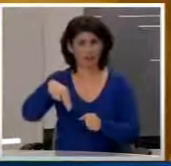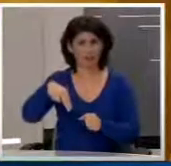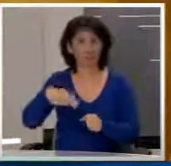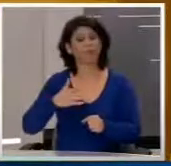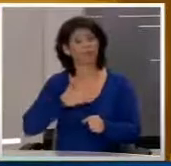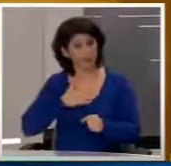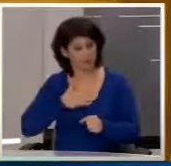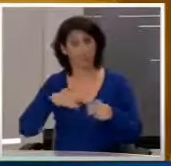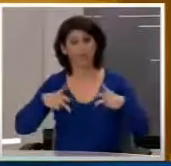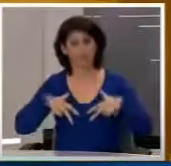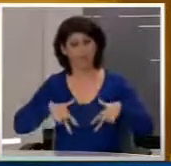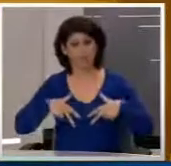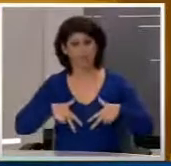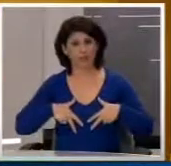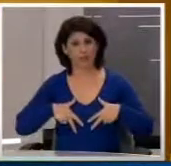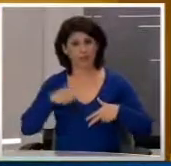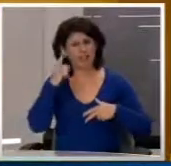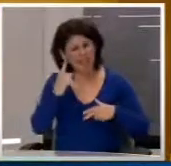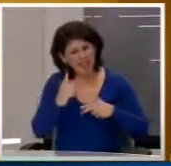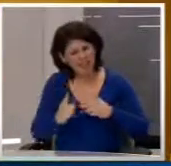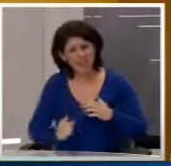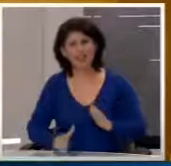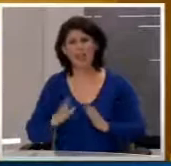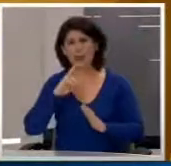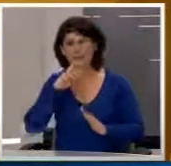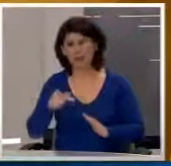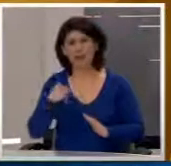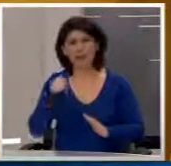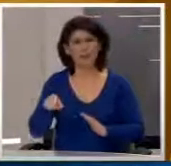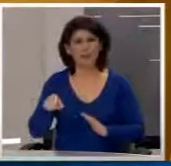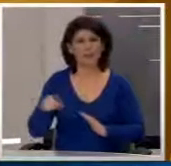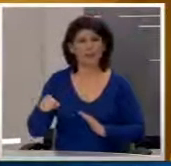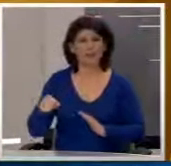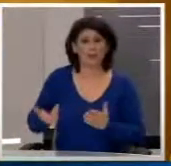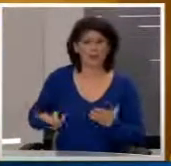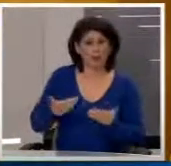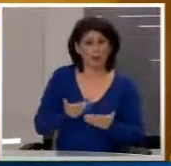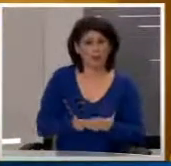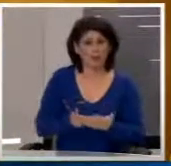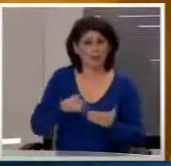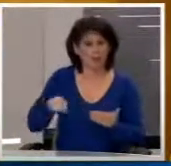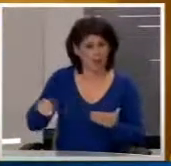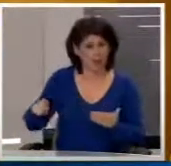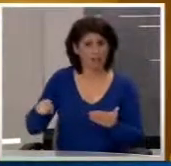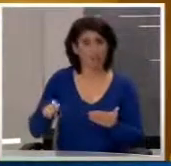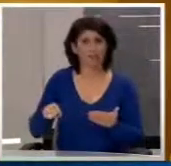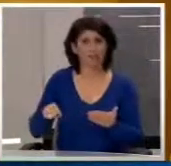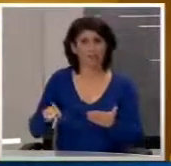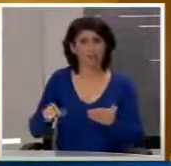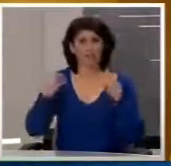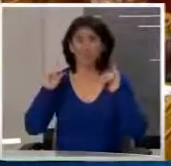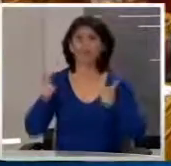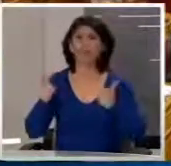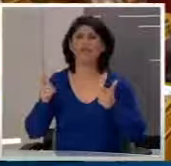δικής μας διακυβέρνησης, είναι ένα-ένα. Απάντηση σε αυτά που έχουν καταθέσει οι συνάδελφοι από την